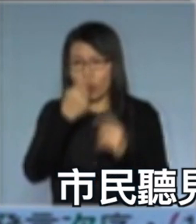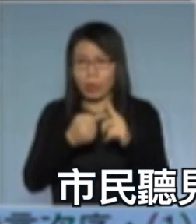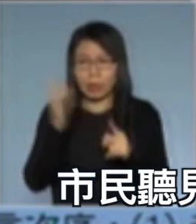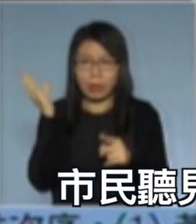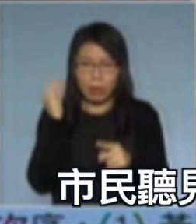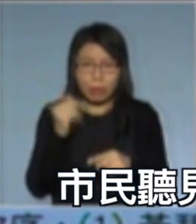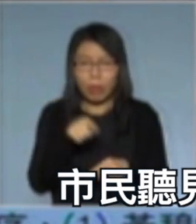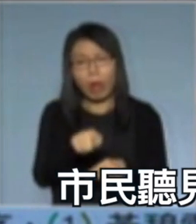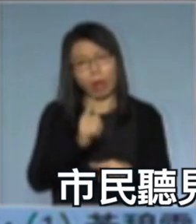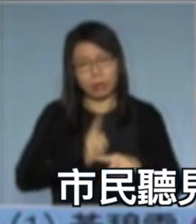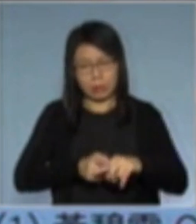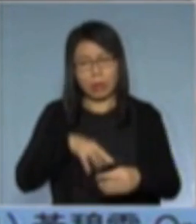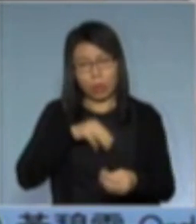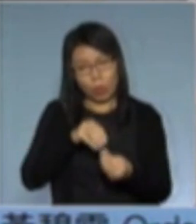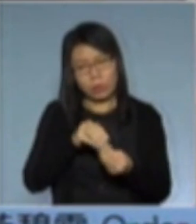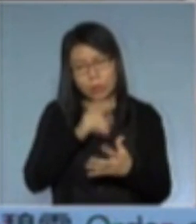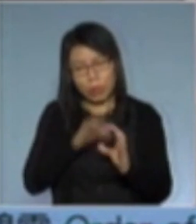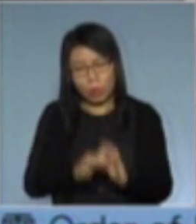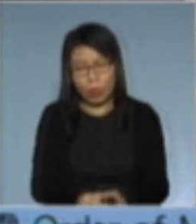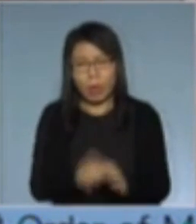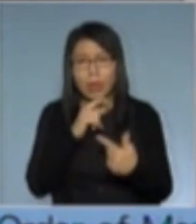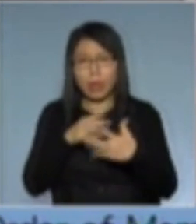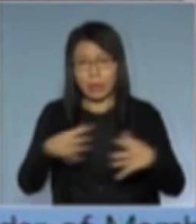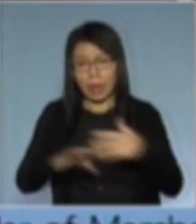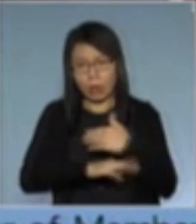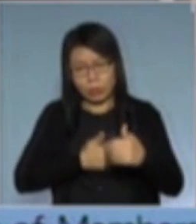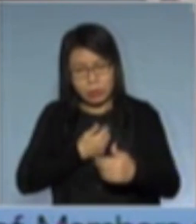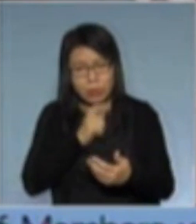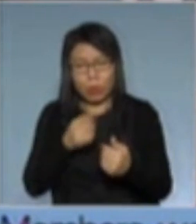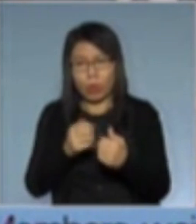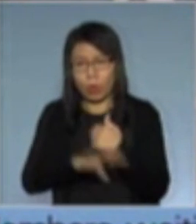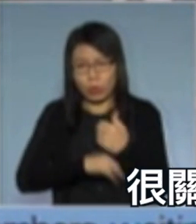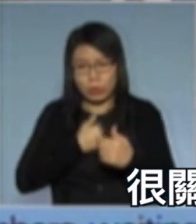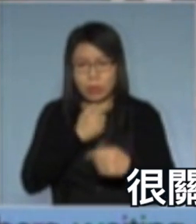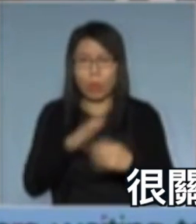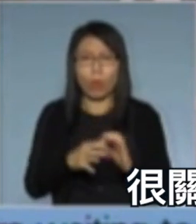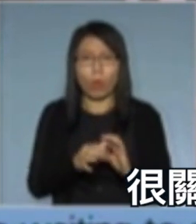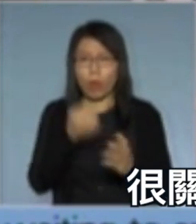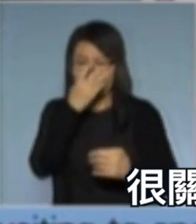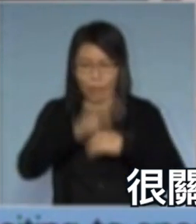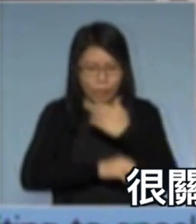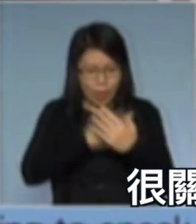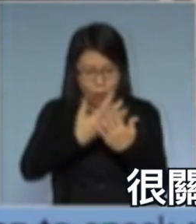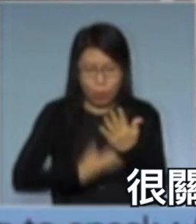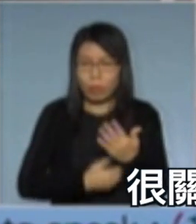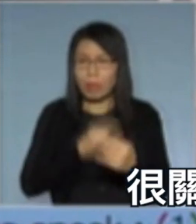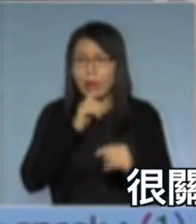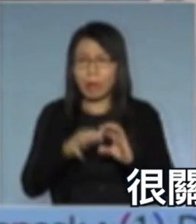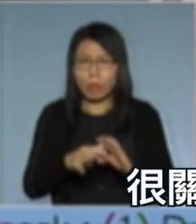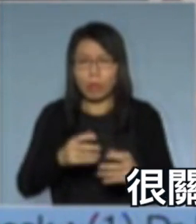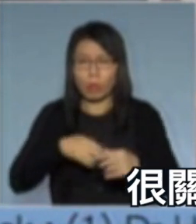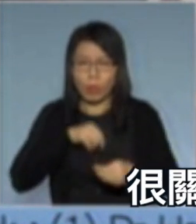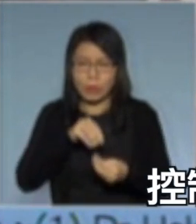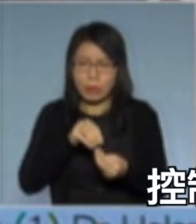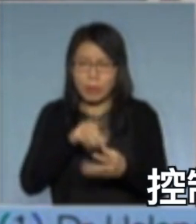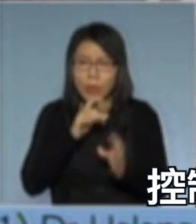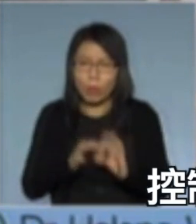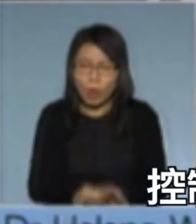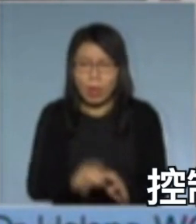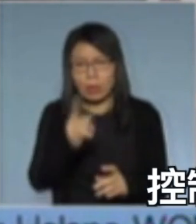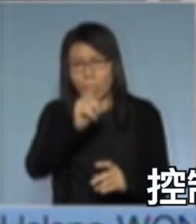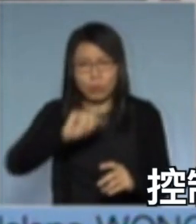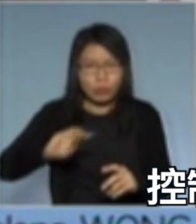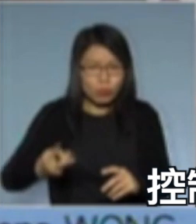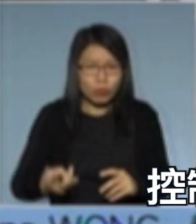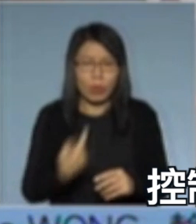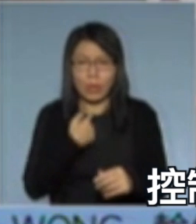好關心大律師律師喎，好關心香港法律制度，好關心我哋專業資格，好關心我哋點樣轉嗰陣時呢要更加穩陣，控制返